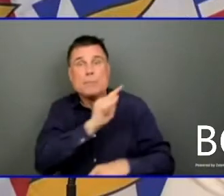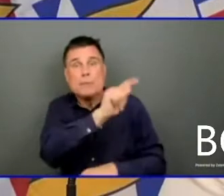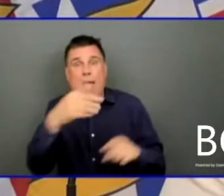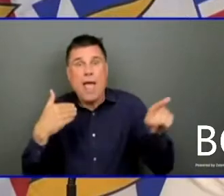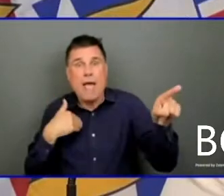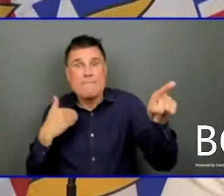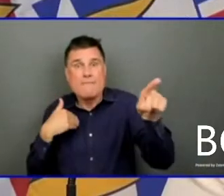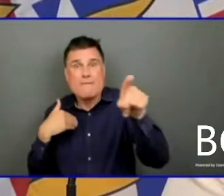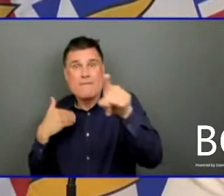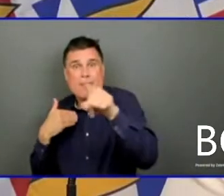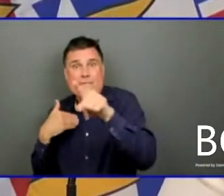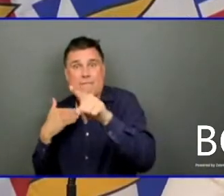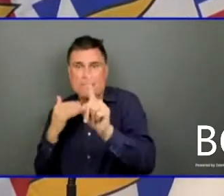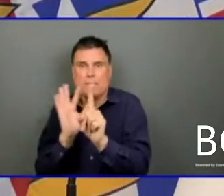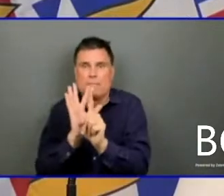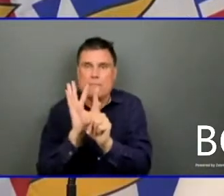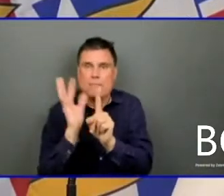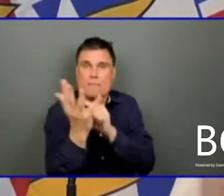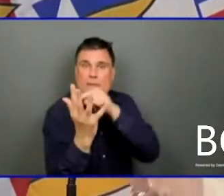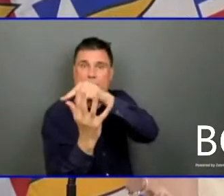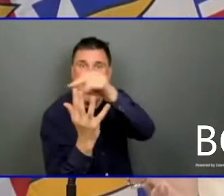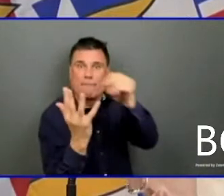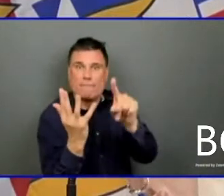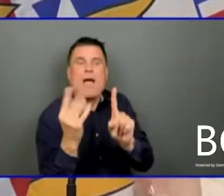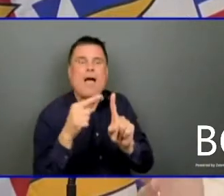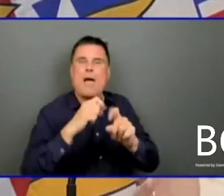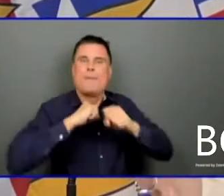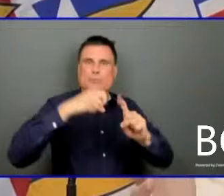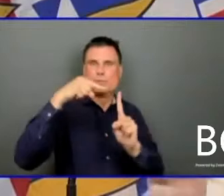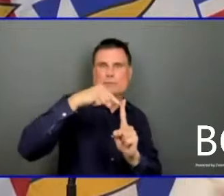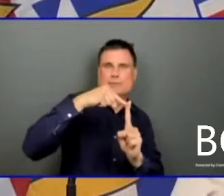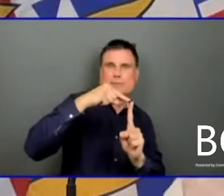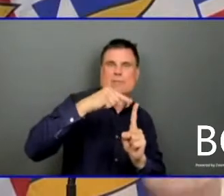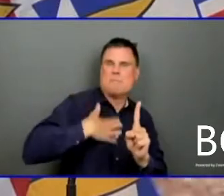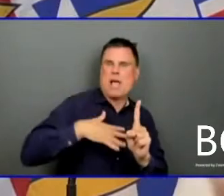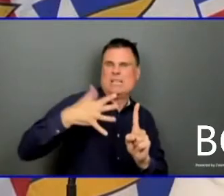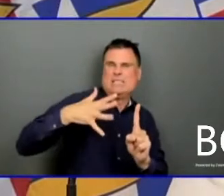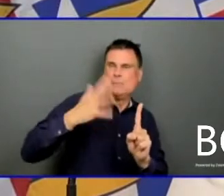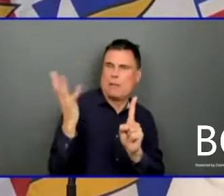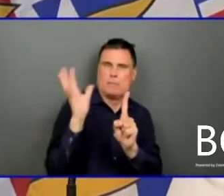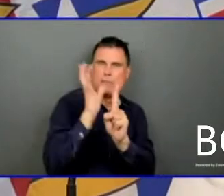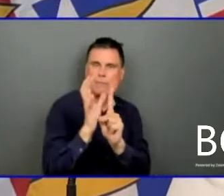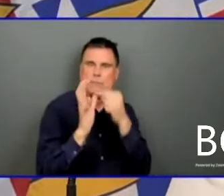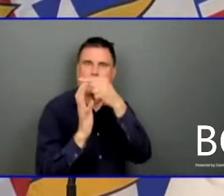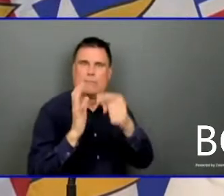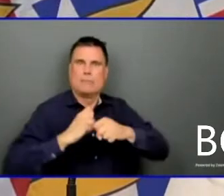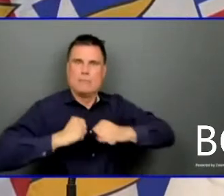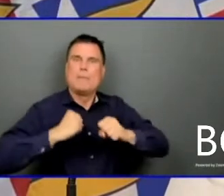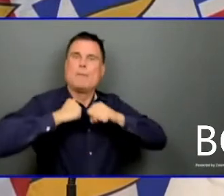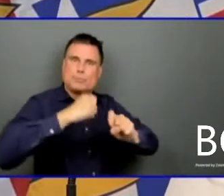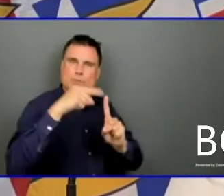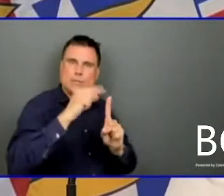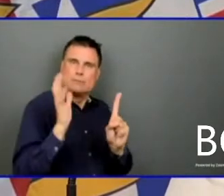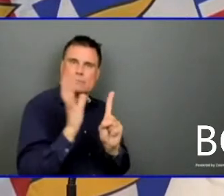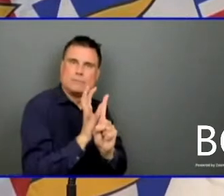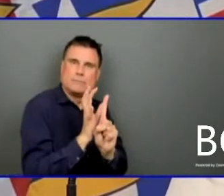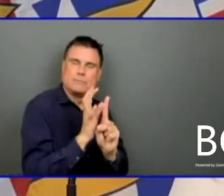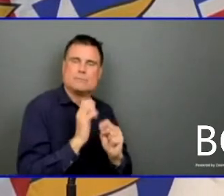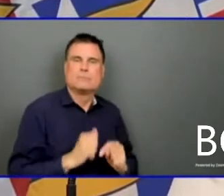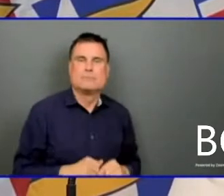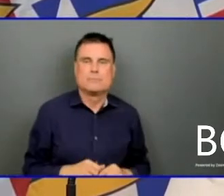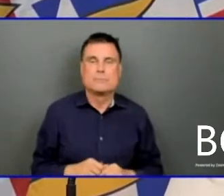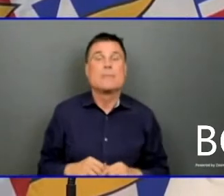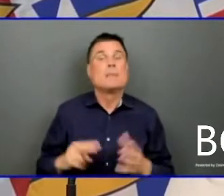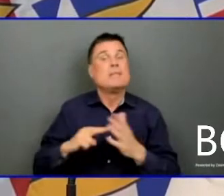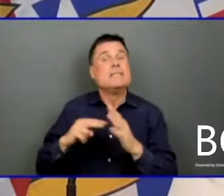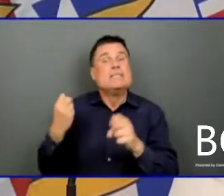打第一针主要是让社区保护起来让社区建立起一个防线，而打第二针呢是让每个